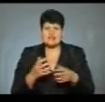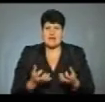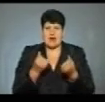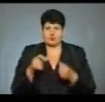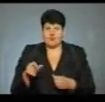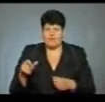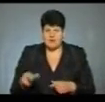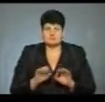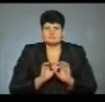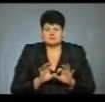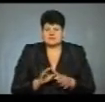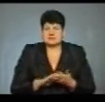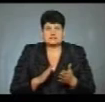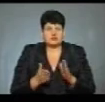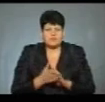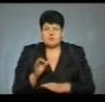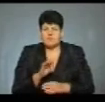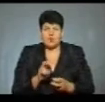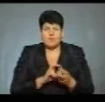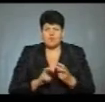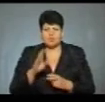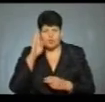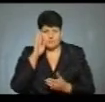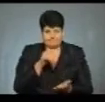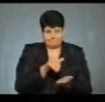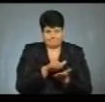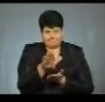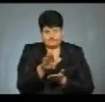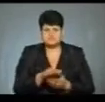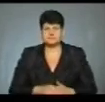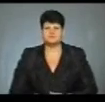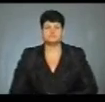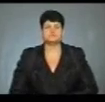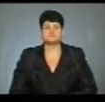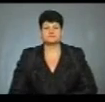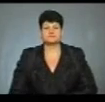рятувальників коментувати ситуацію про пошуки хлопця нам відмовилися. Богдана